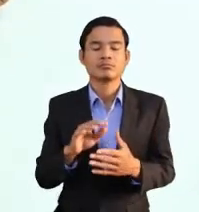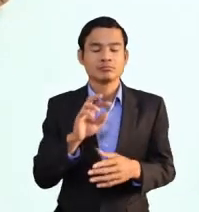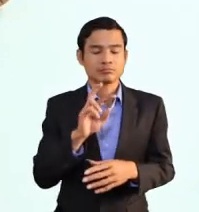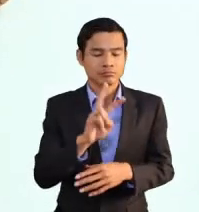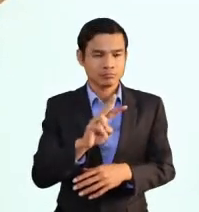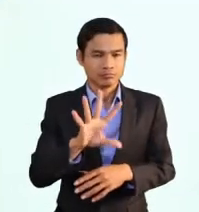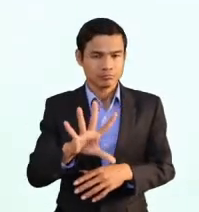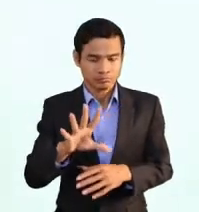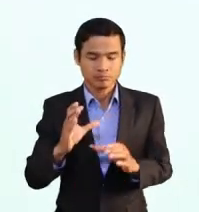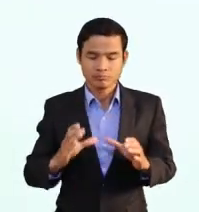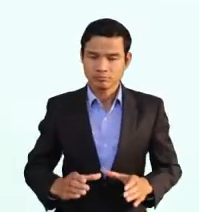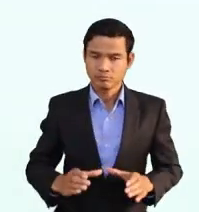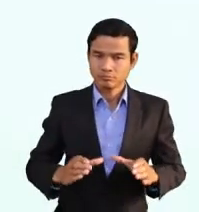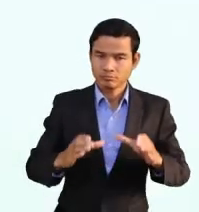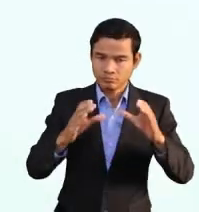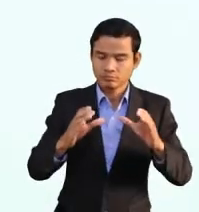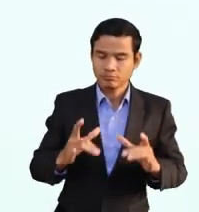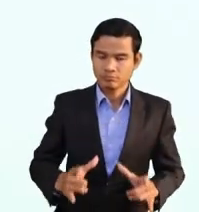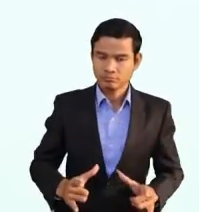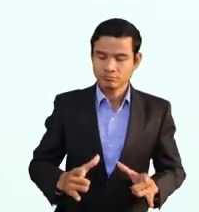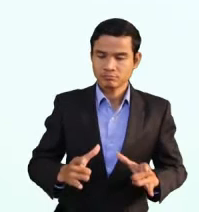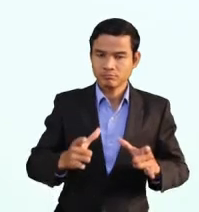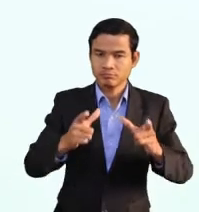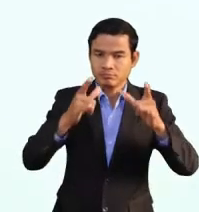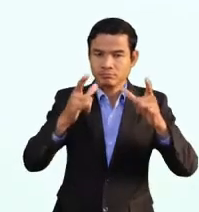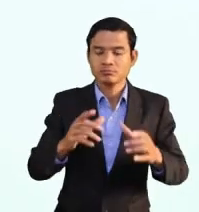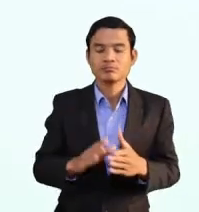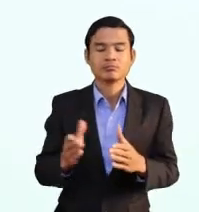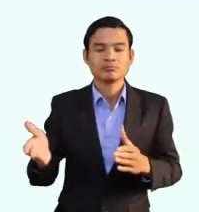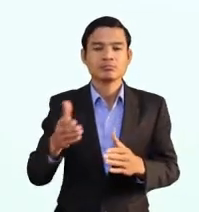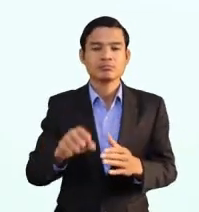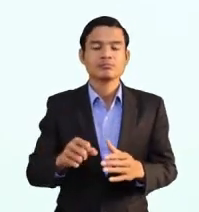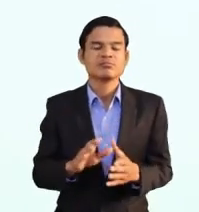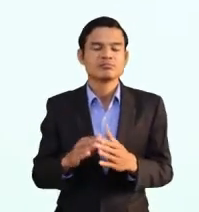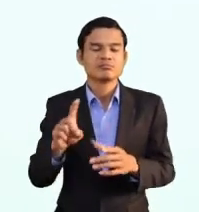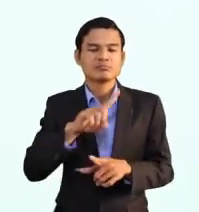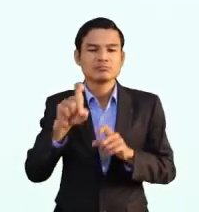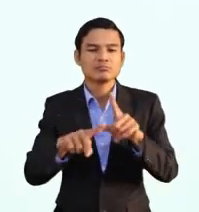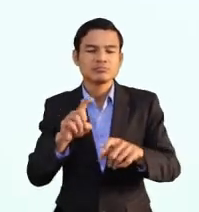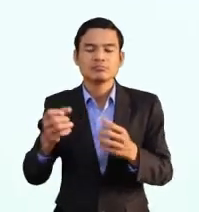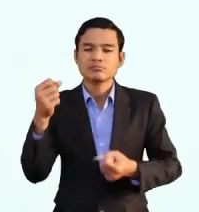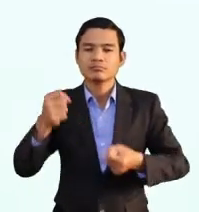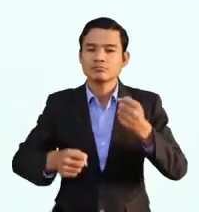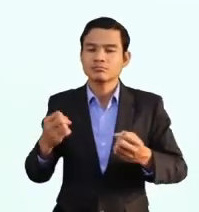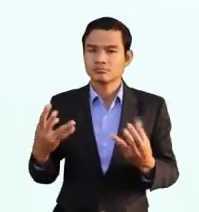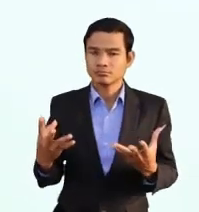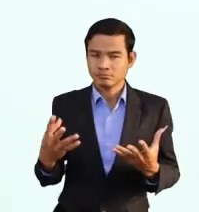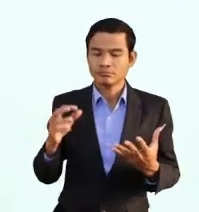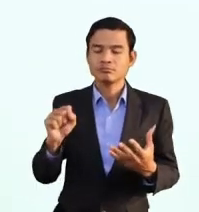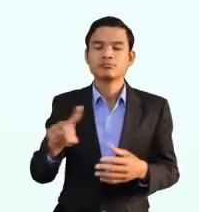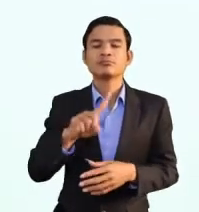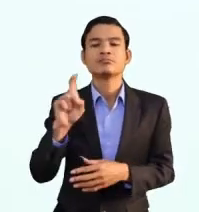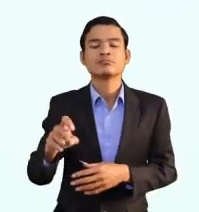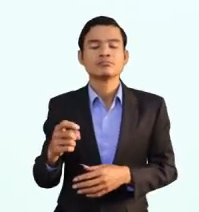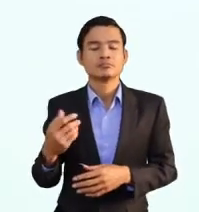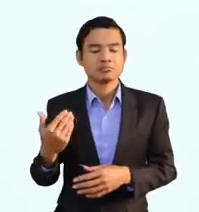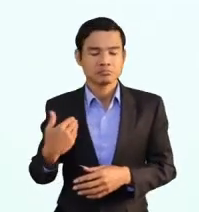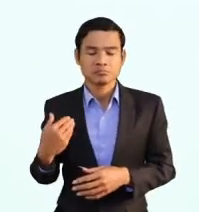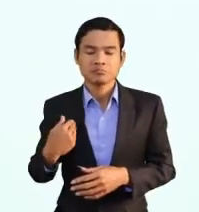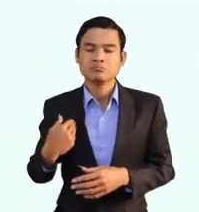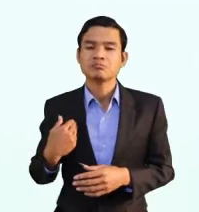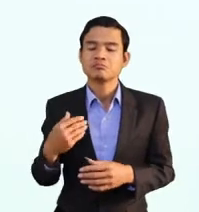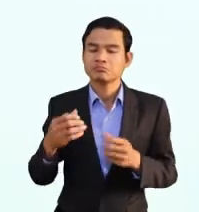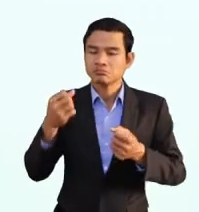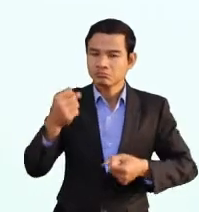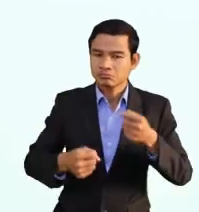phê prám ba cha chốt cái xua rộp rật dồn phẩm màn cửa con cha là ô cái xua thả ta